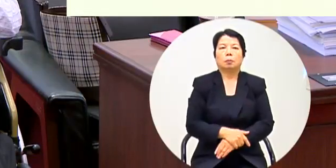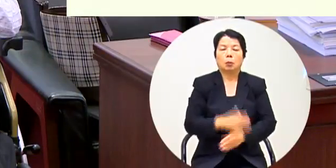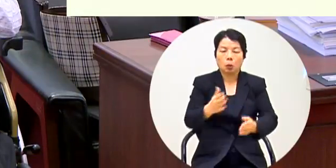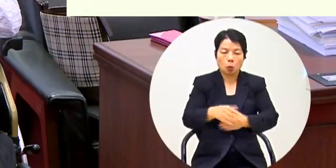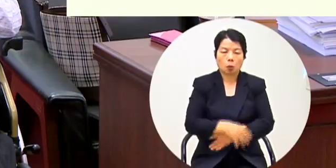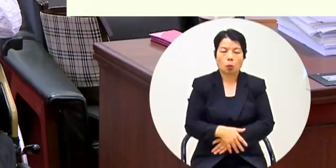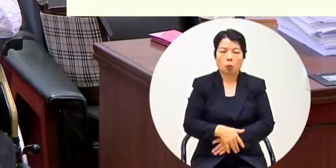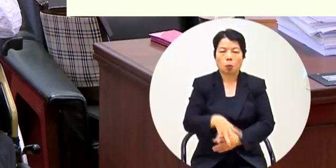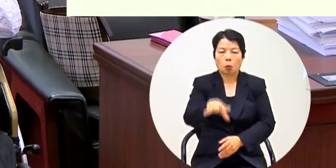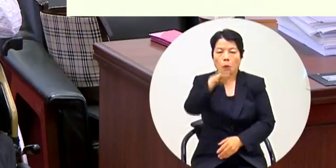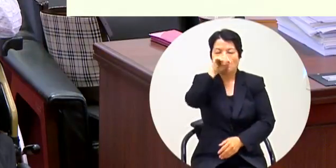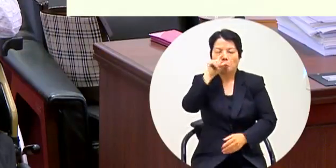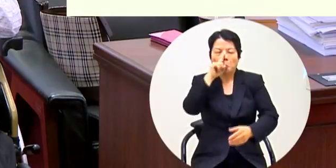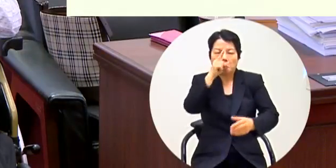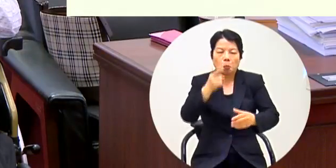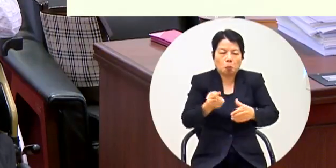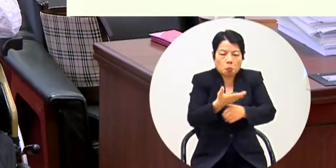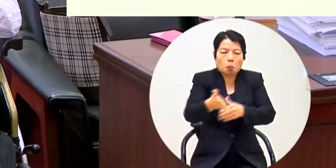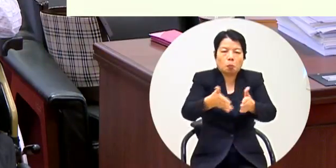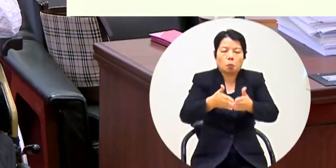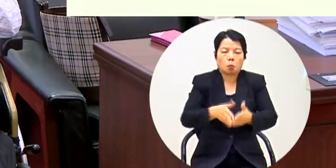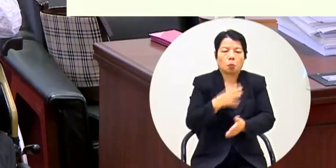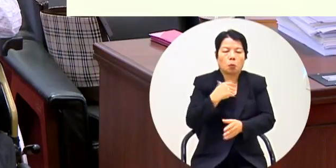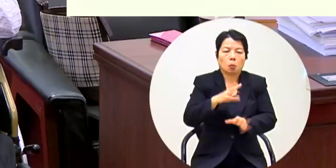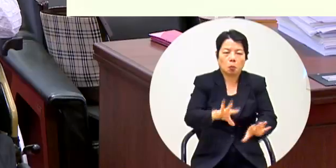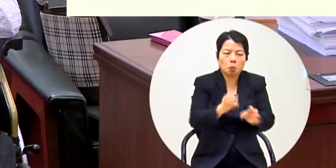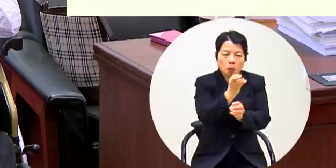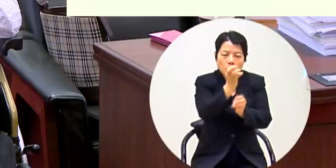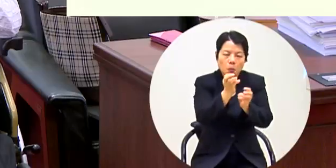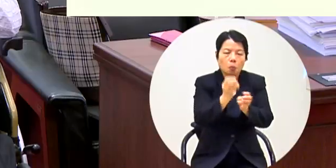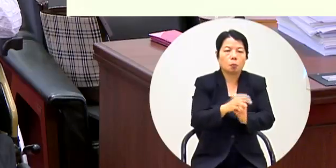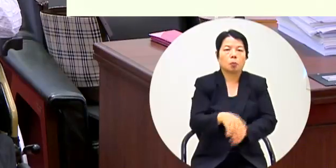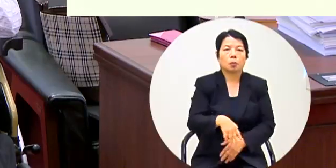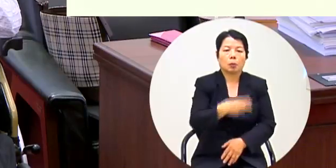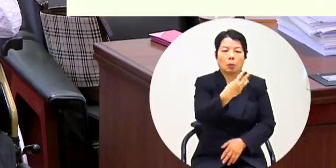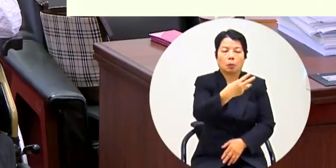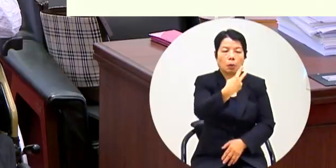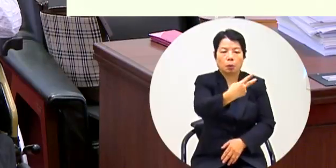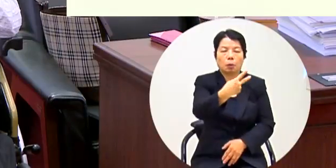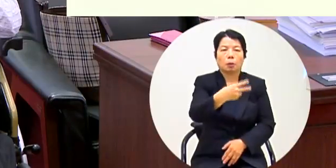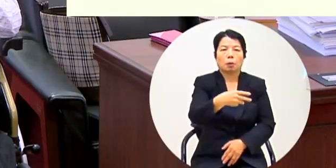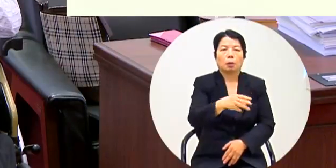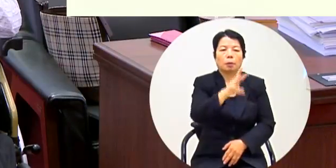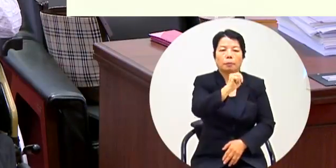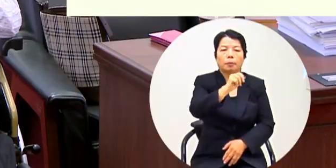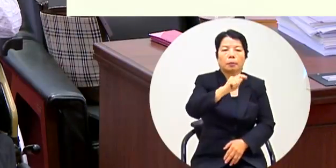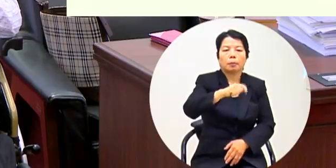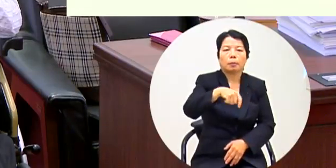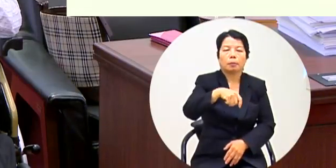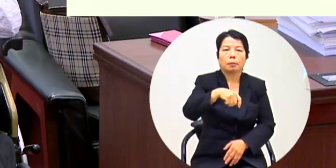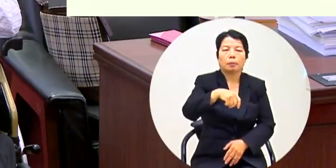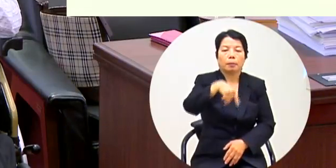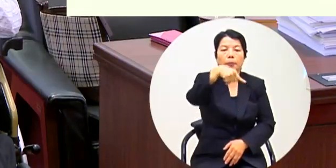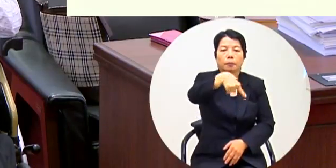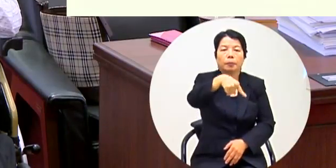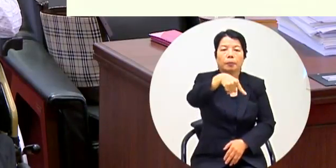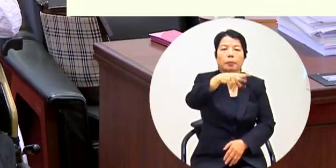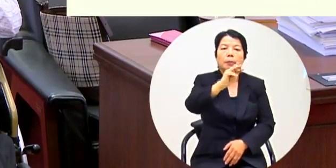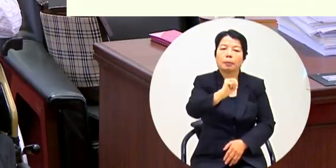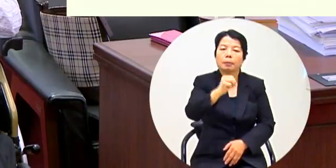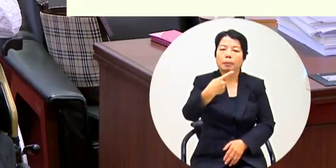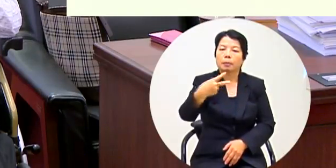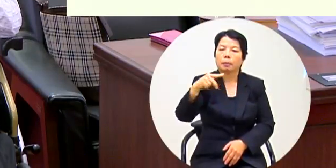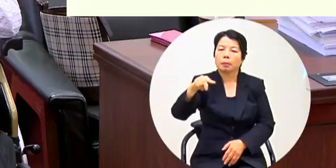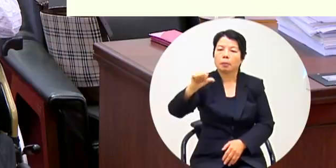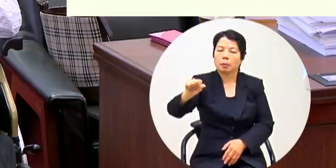这个 PM2.5 哈，让高雄已经跟云林哈是并列全国第一，我们是 PM2.5 最严重